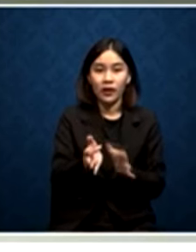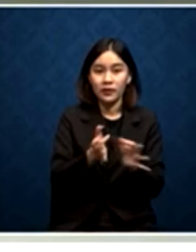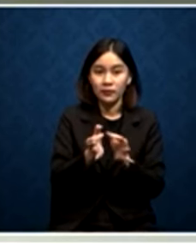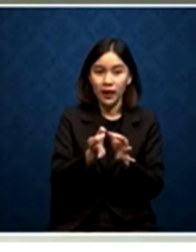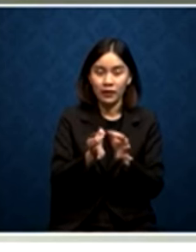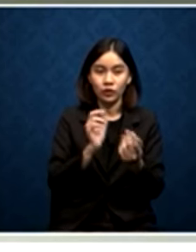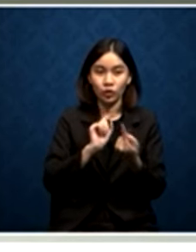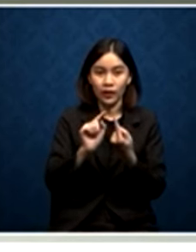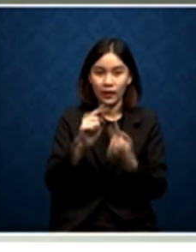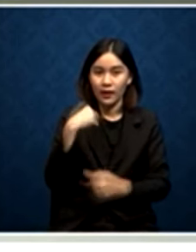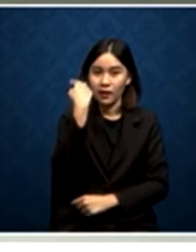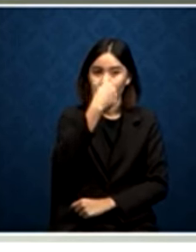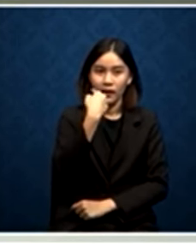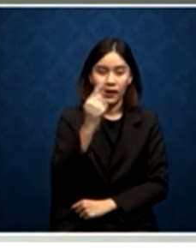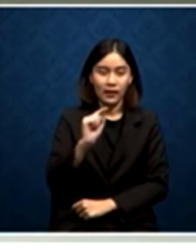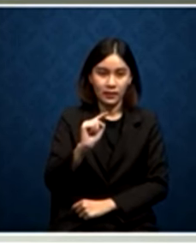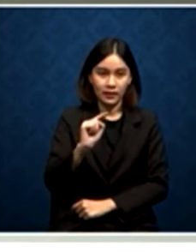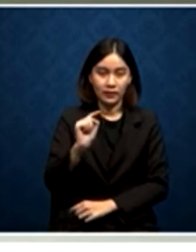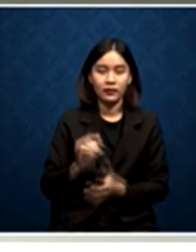ที่รับ